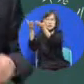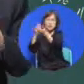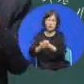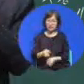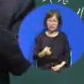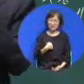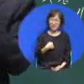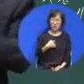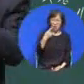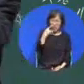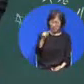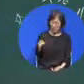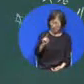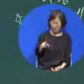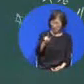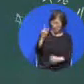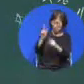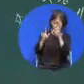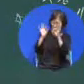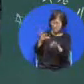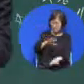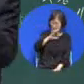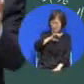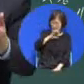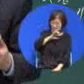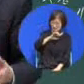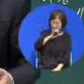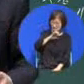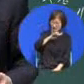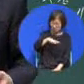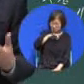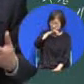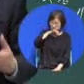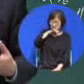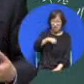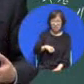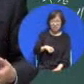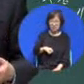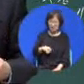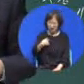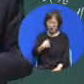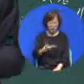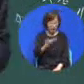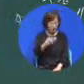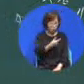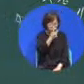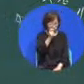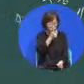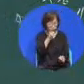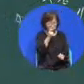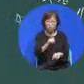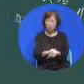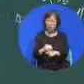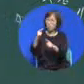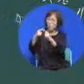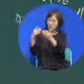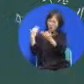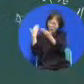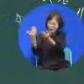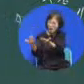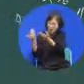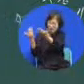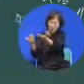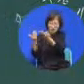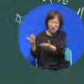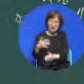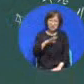심하잖아요. 왜냐하면 우리는 안 먹는데 막 그렇다는 게 이런 걸 보고 막 말하고 그랬다니까요. That's why I complained to my mom a lot that she would not even feed us